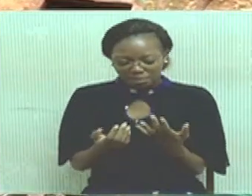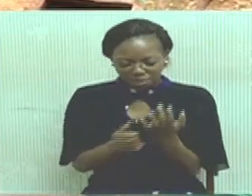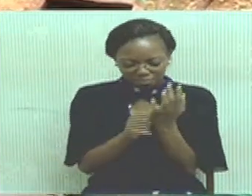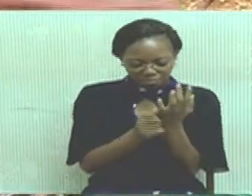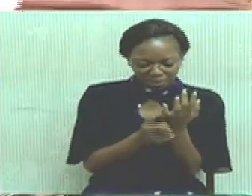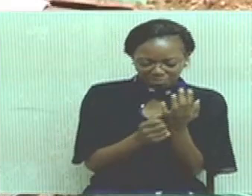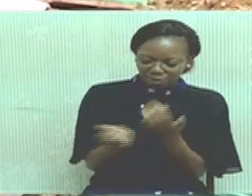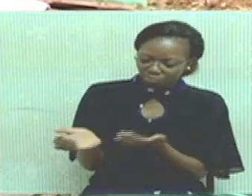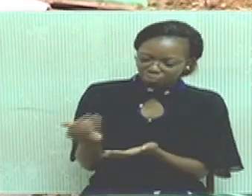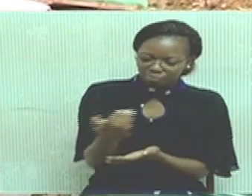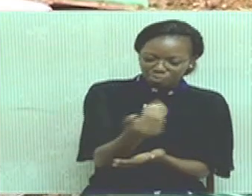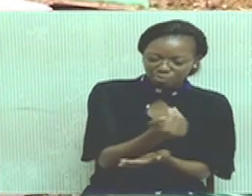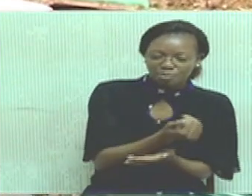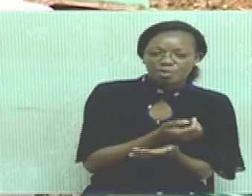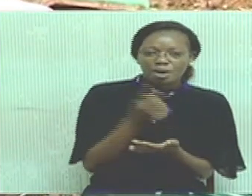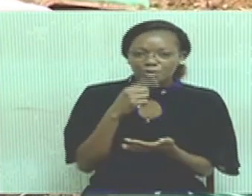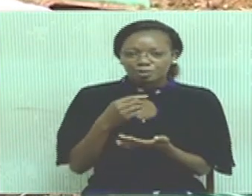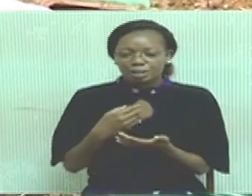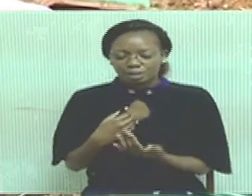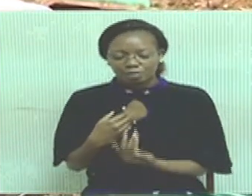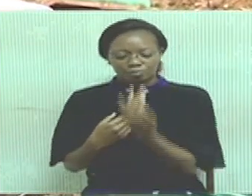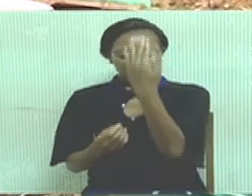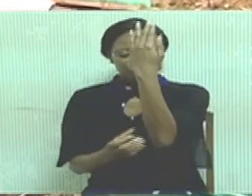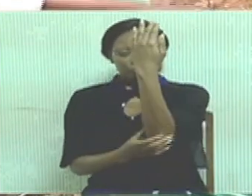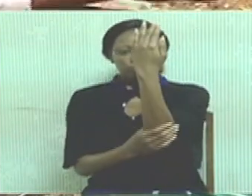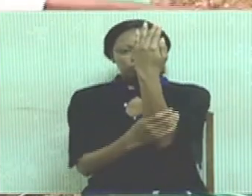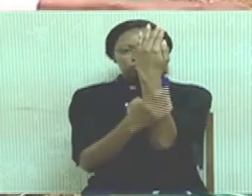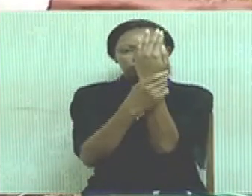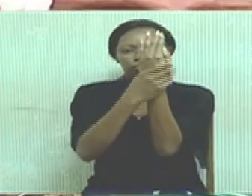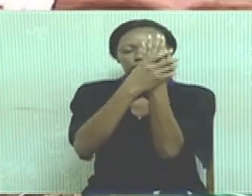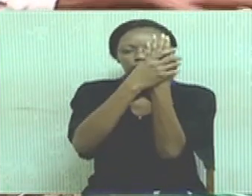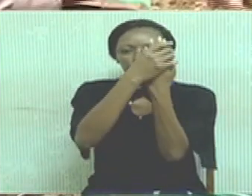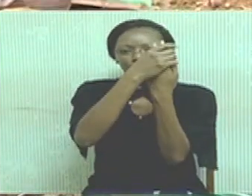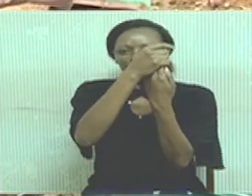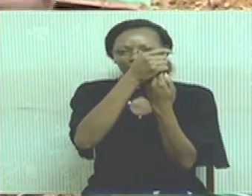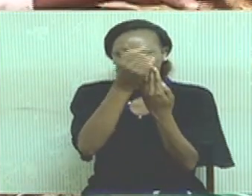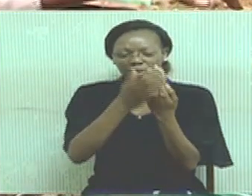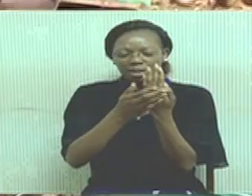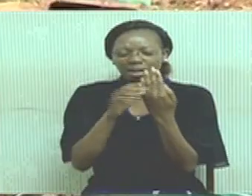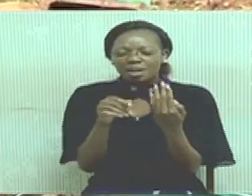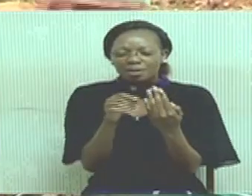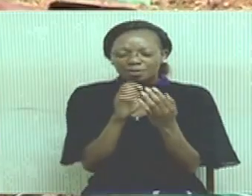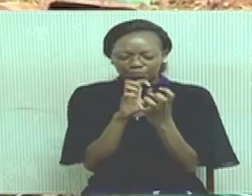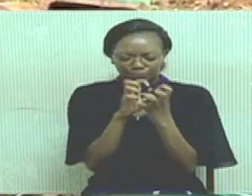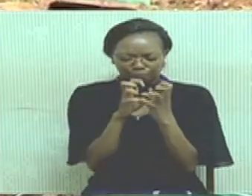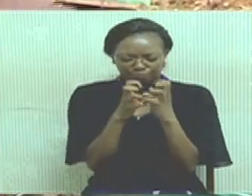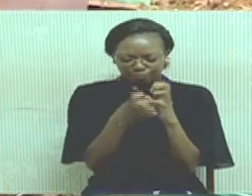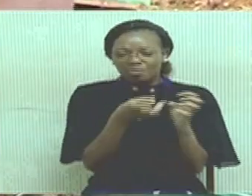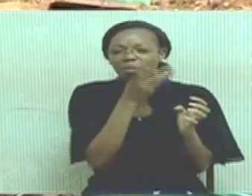inasiagwa, inakuwa unga. Kwa hivyo unaweza kutengeneza bran, kitu kama bran ya ama maize jam ya